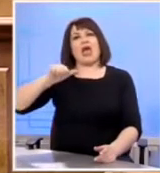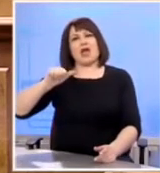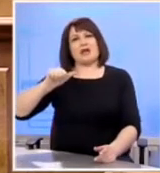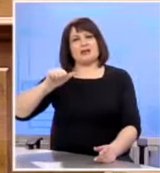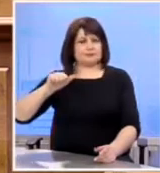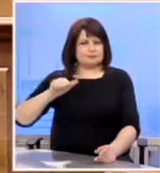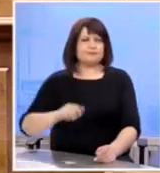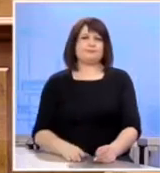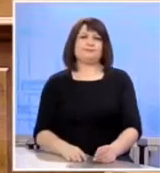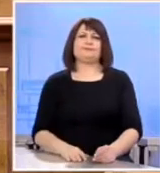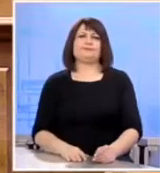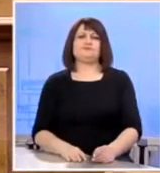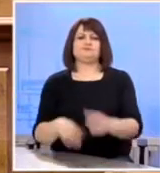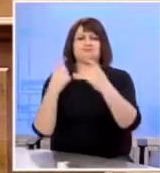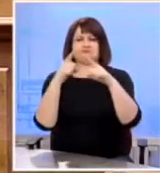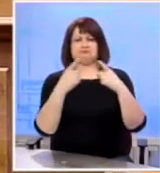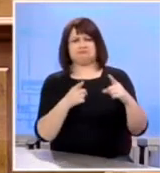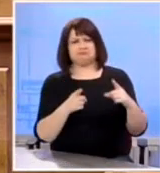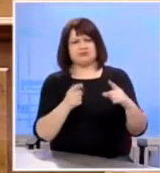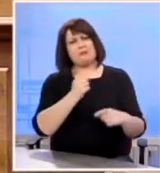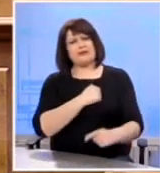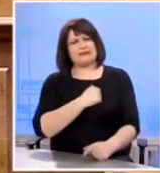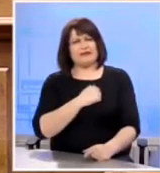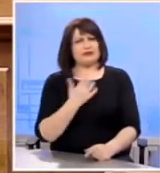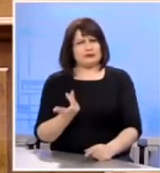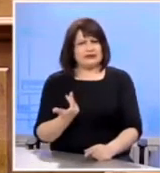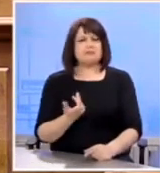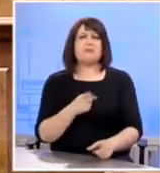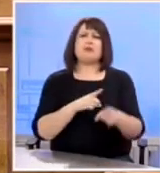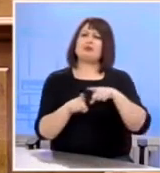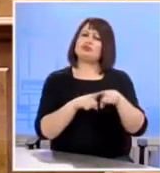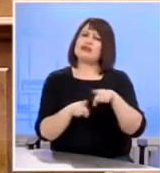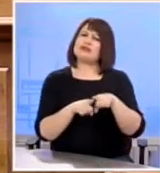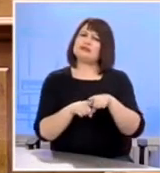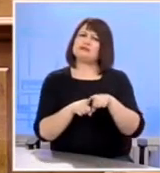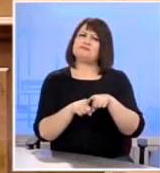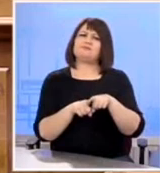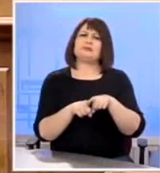αναπτύχθηκαν και διαφορετικές προσεγγίσεις, θα έλεγα, οι οποίες άπτονται έτσι και